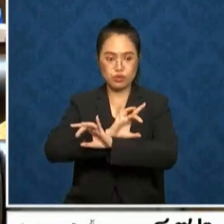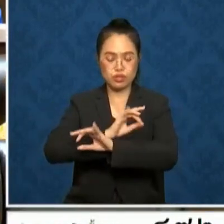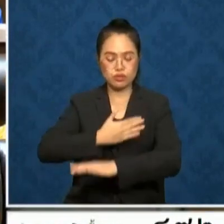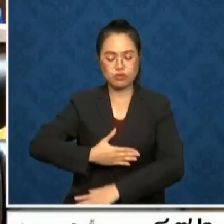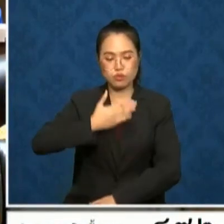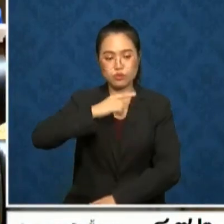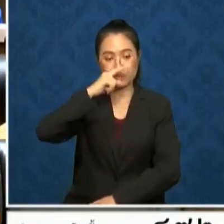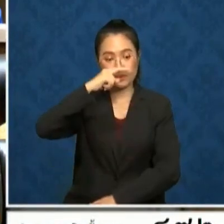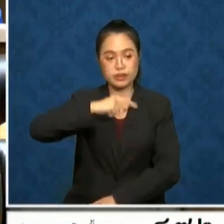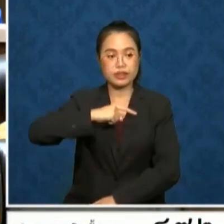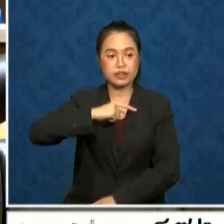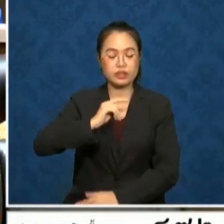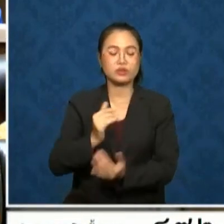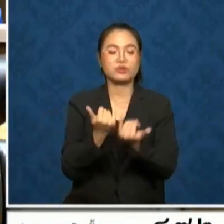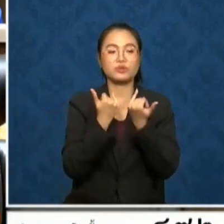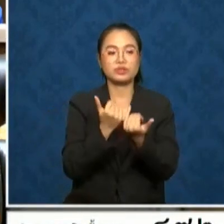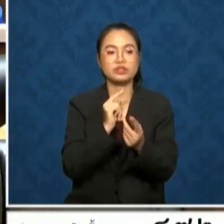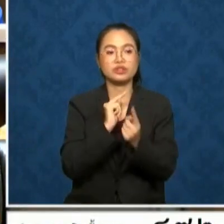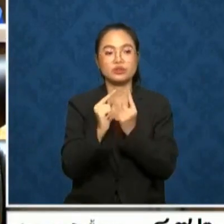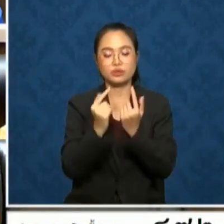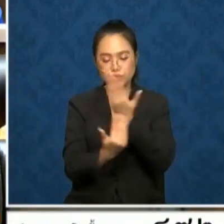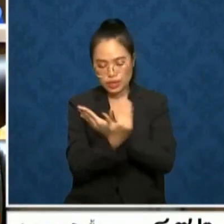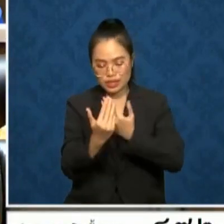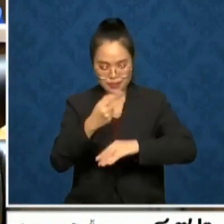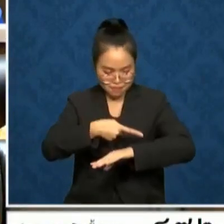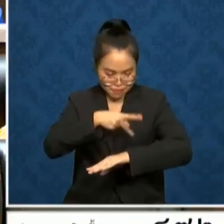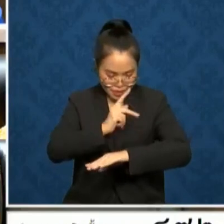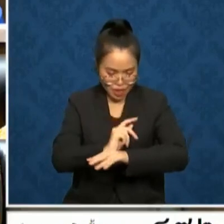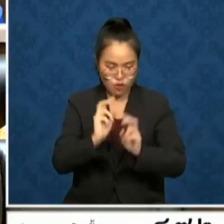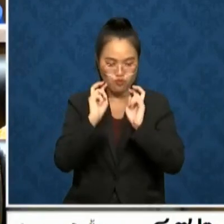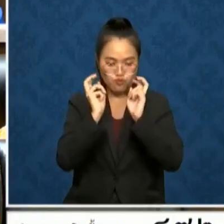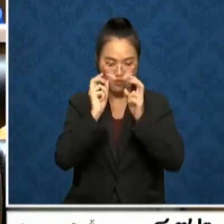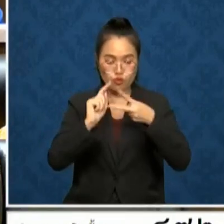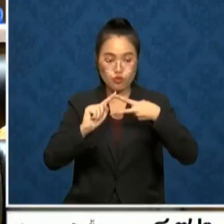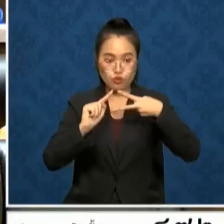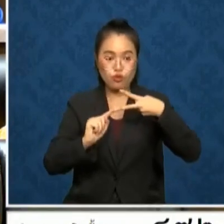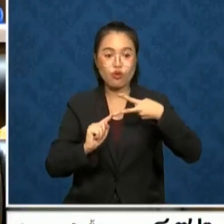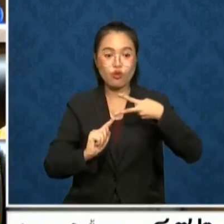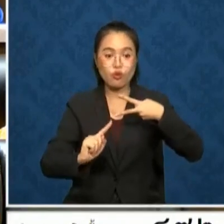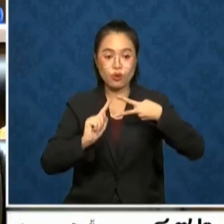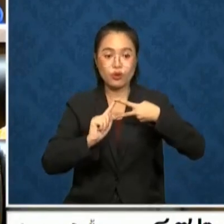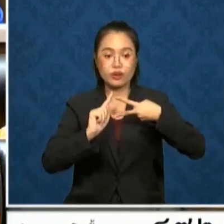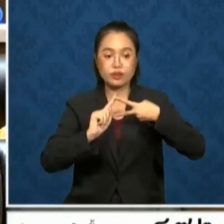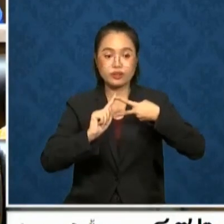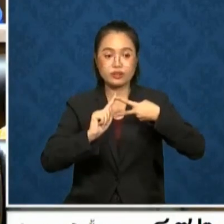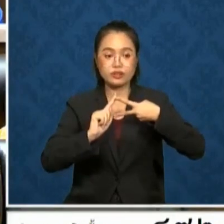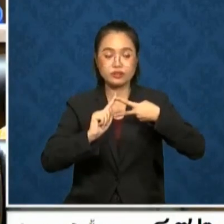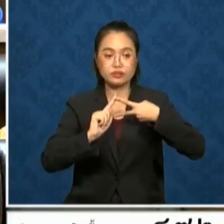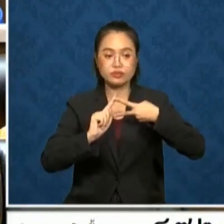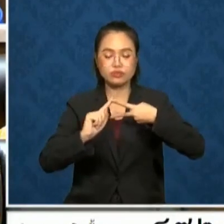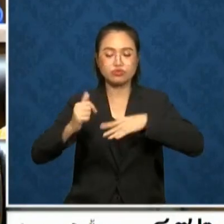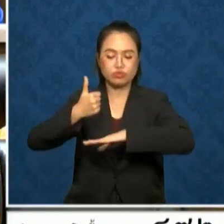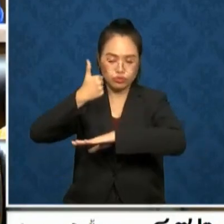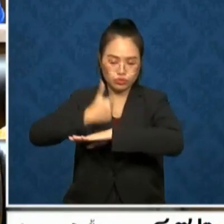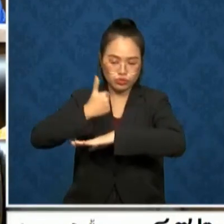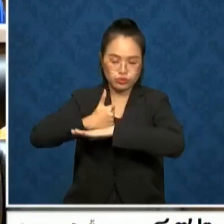จไทยวันนี้ผมขอหารือกับท่านประธาน2เรื่องครับเรื่องแรกผมได้รับเรื่องร้องเรียนจากท่านผู้ใหญ่นพพร